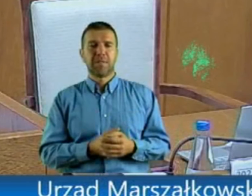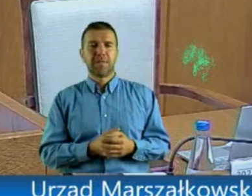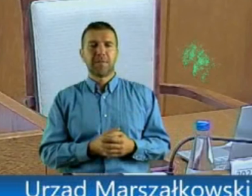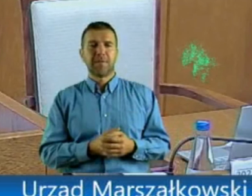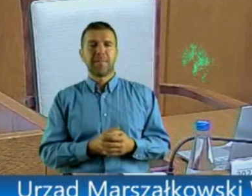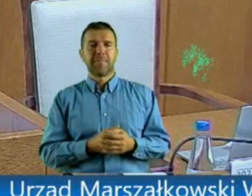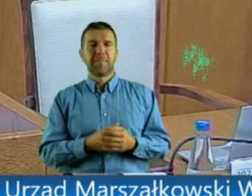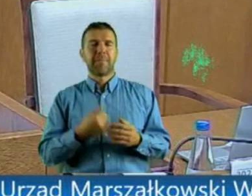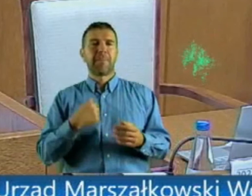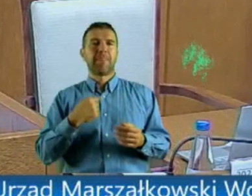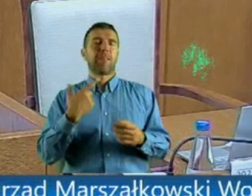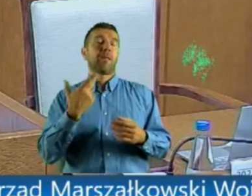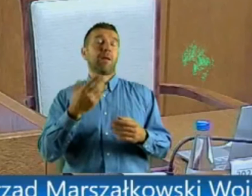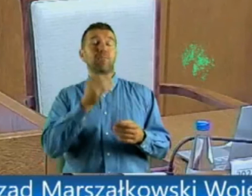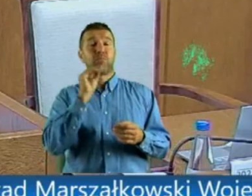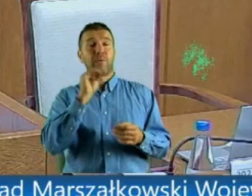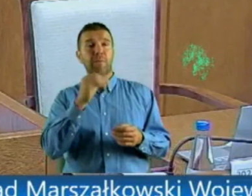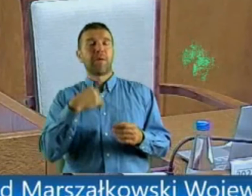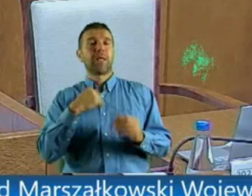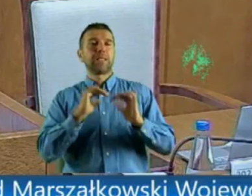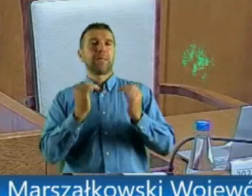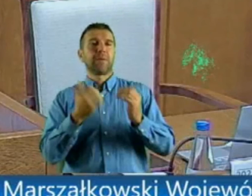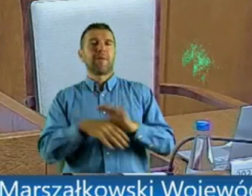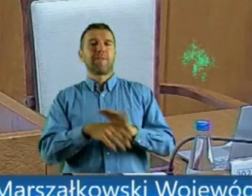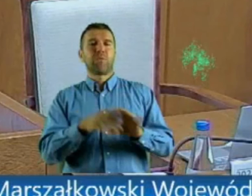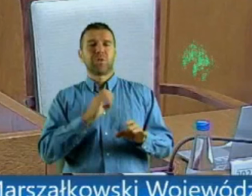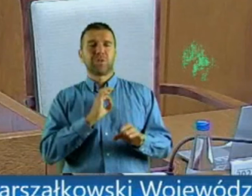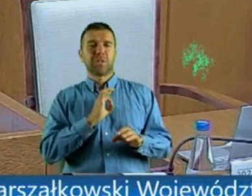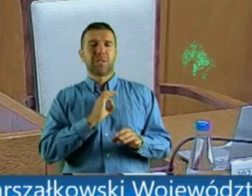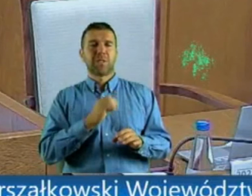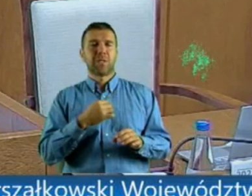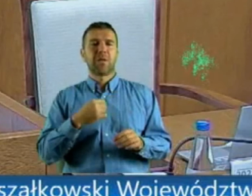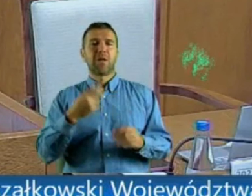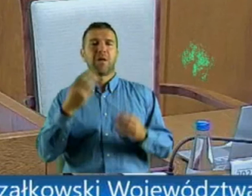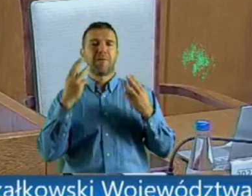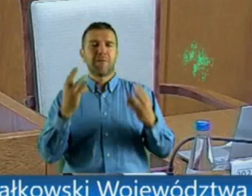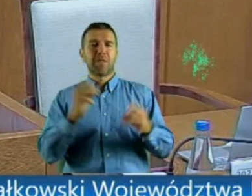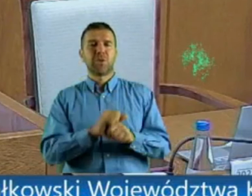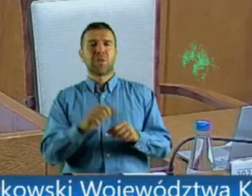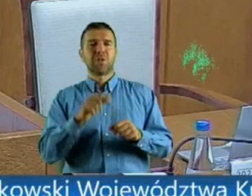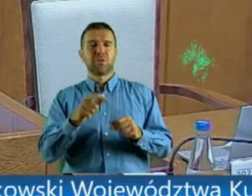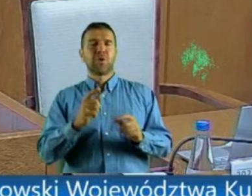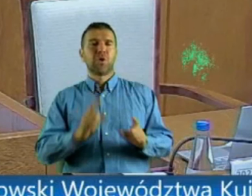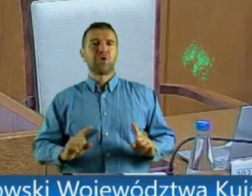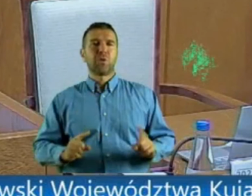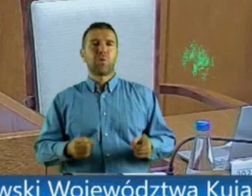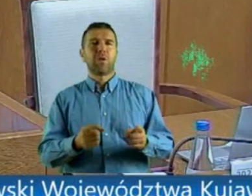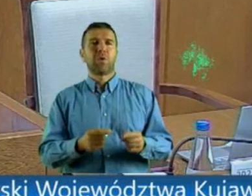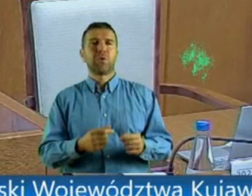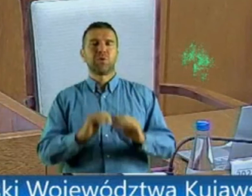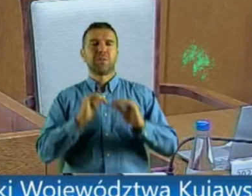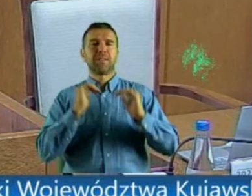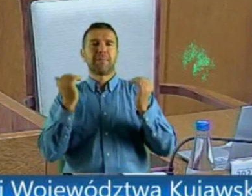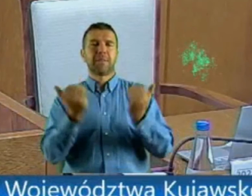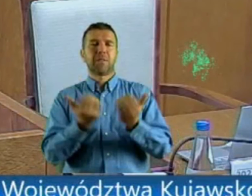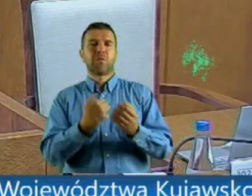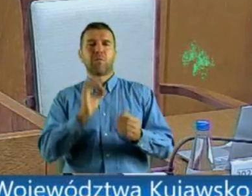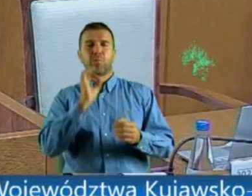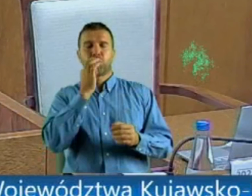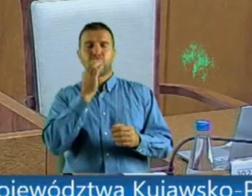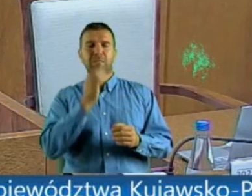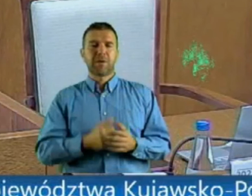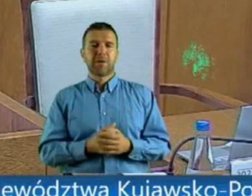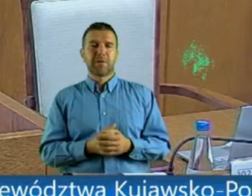sejmiki w swojej strukturze. Bardzo ważna też jest kwestia dotycząca działalności sejmików